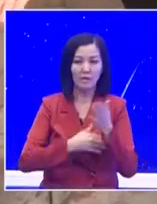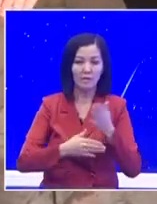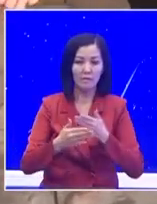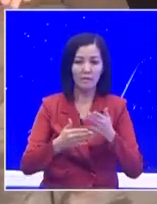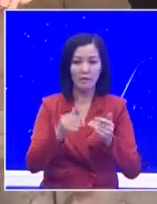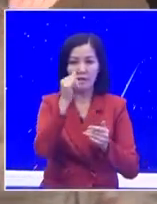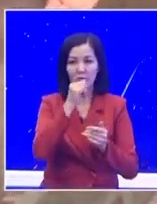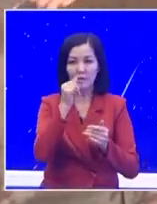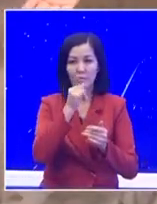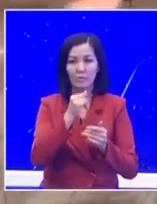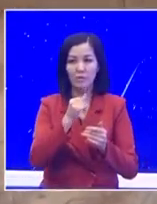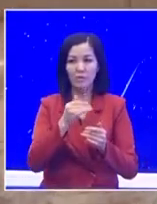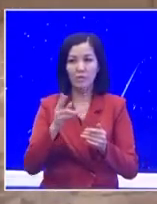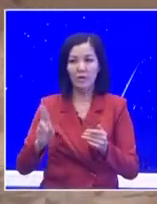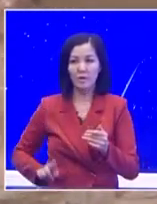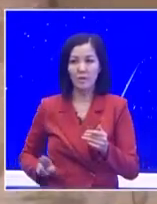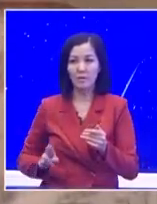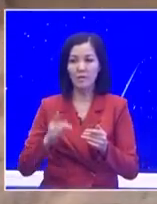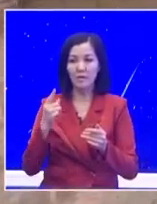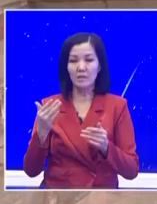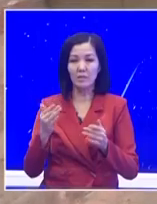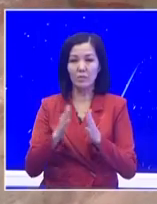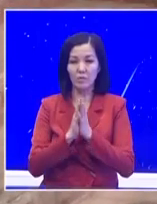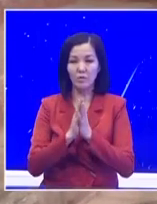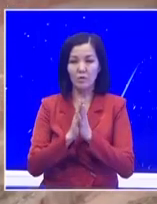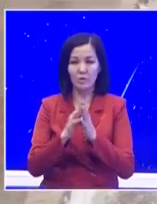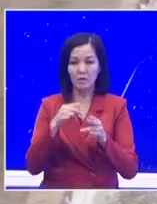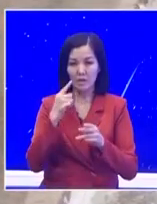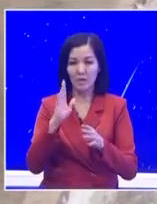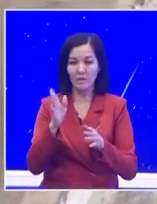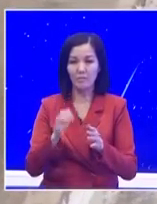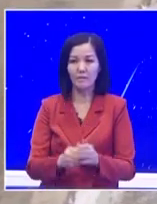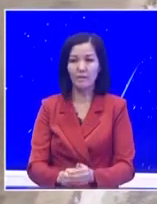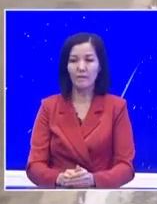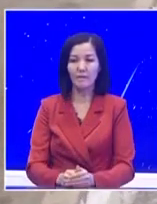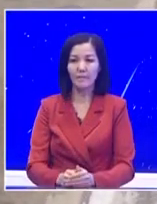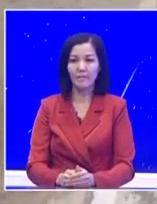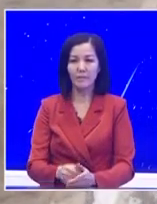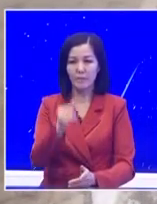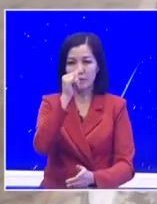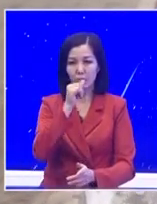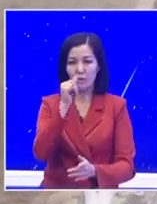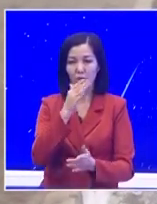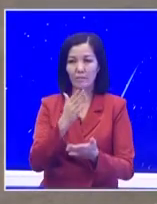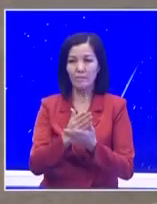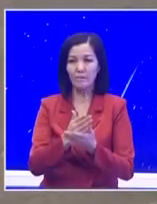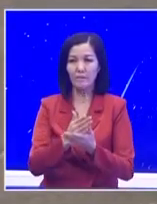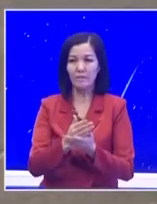басшыларымызға сіздің өтінішіңізді ескертіп айтамыз. Иә. Ескертіп айтамыз. Бұл жерге кіру мүмкін емес, сіне таксиге кіріп